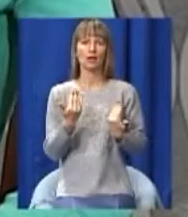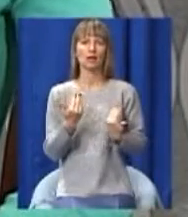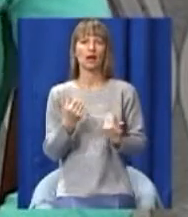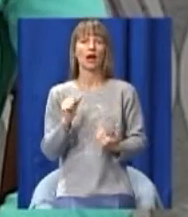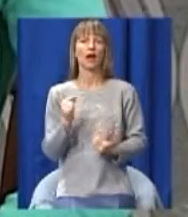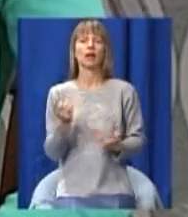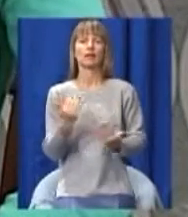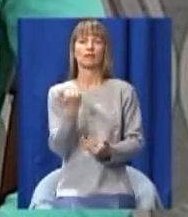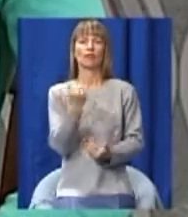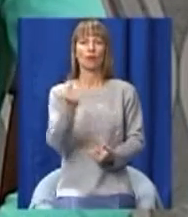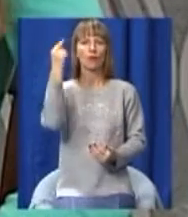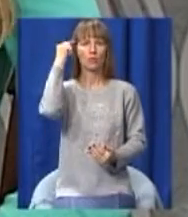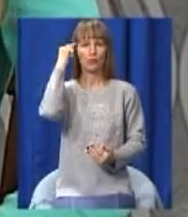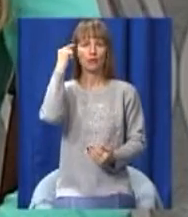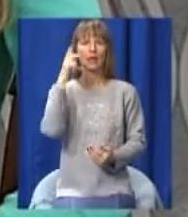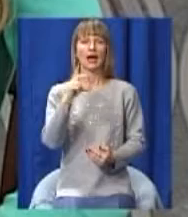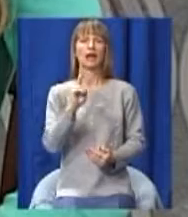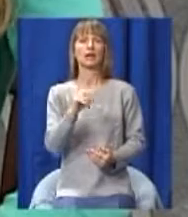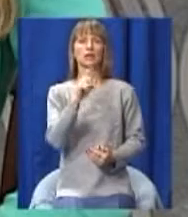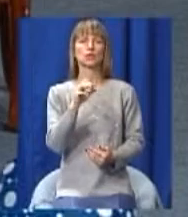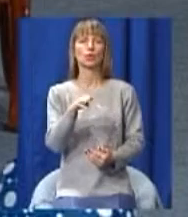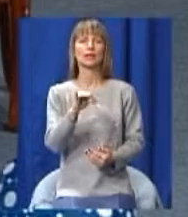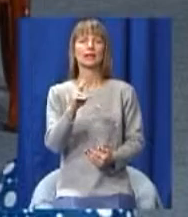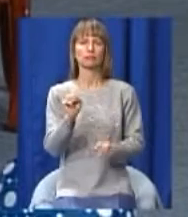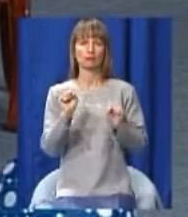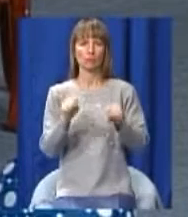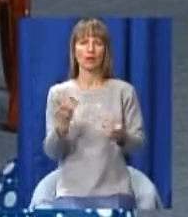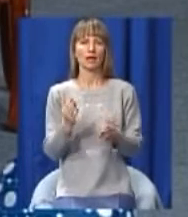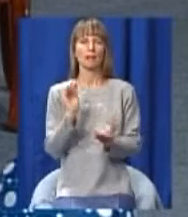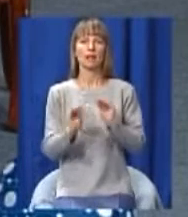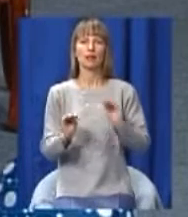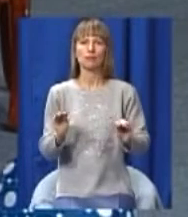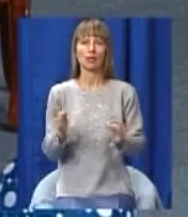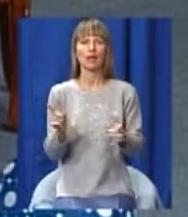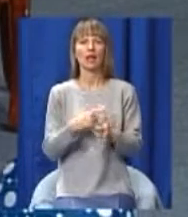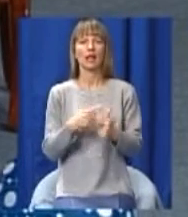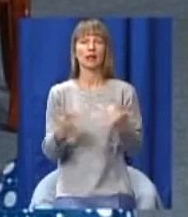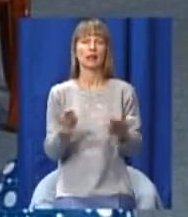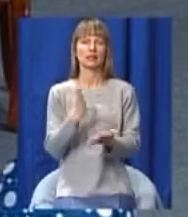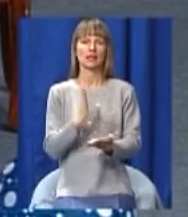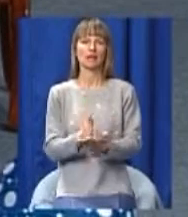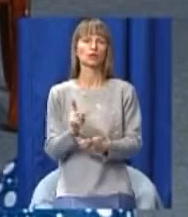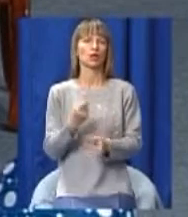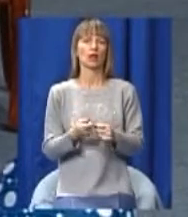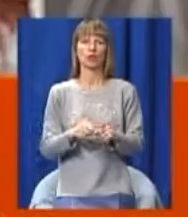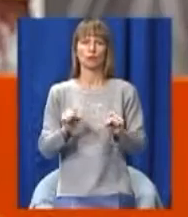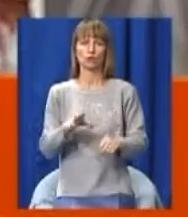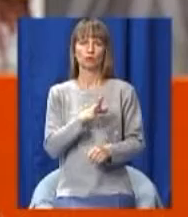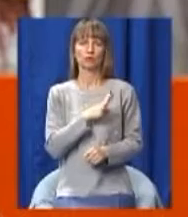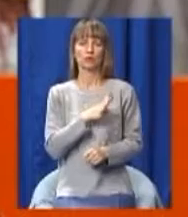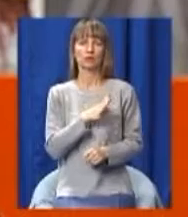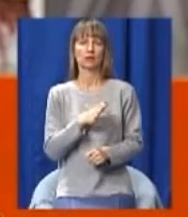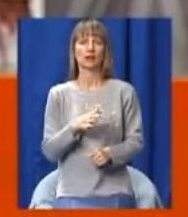а як в твоєму розумінні, от, екзотика? Це, можливо, якийсь предмет, якесь явище там? Чи що це може бути екзотичне